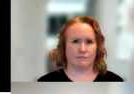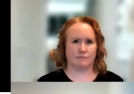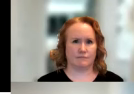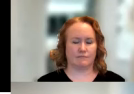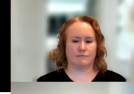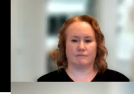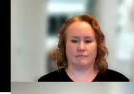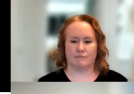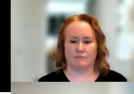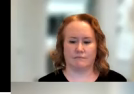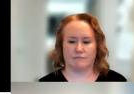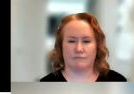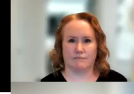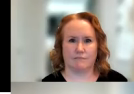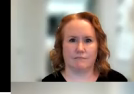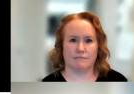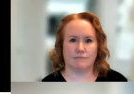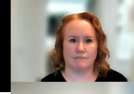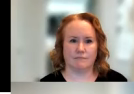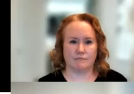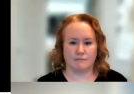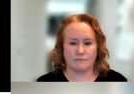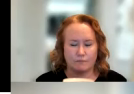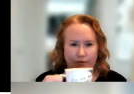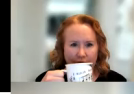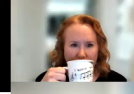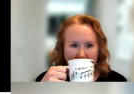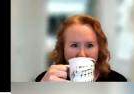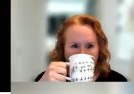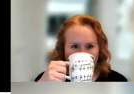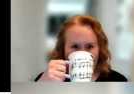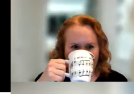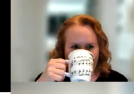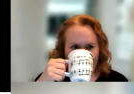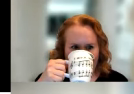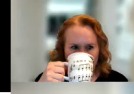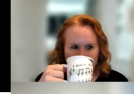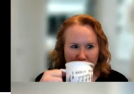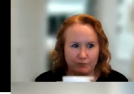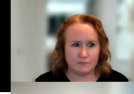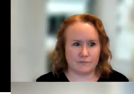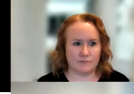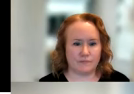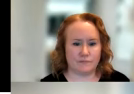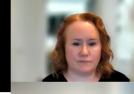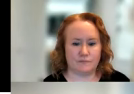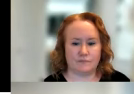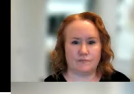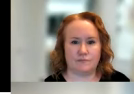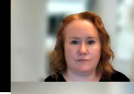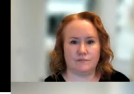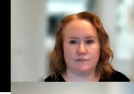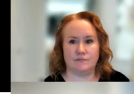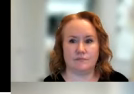med en tekst som viser hva alternativene er, for å gjøre det mulig for personer som eksempelvis er fargeblinde å velge, at